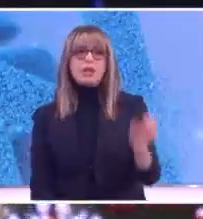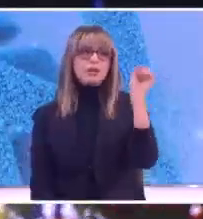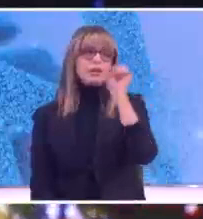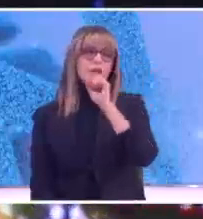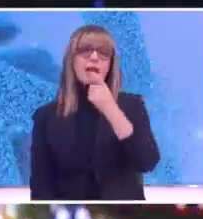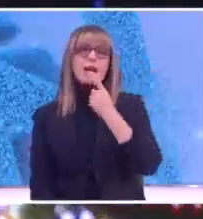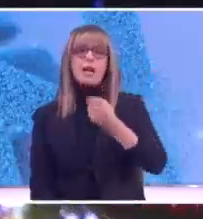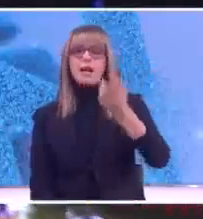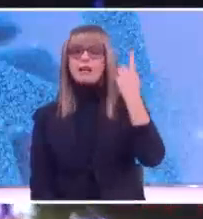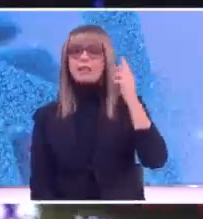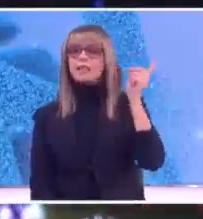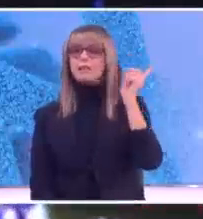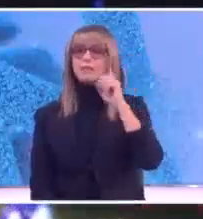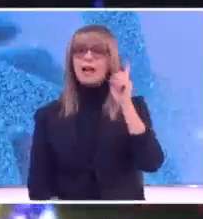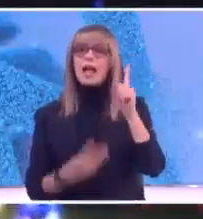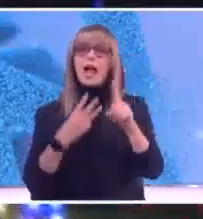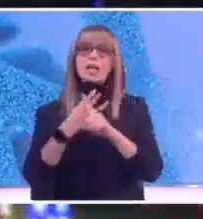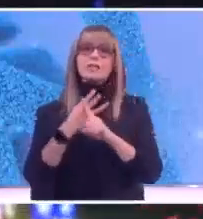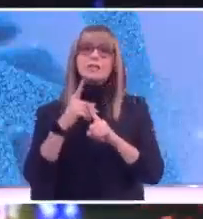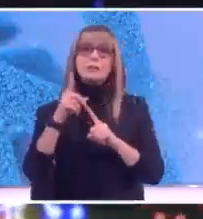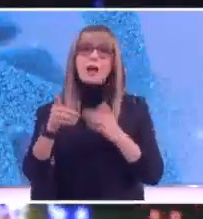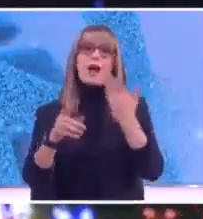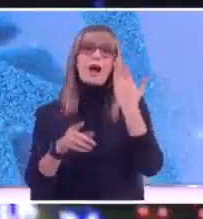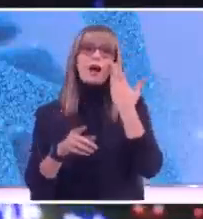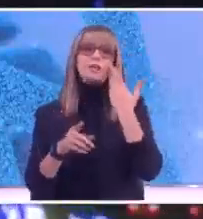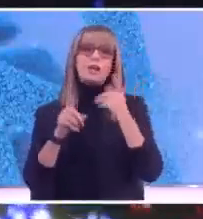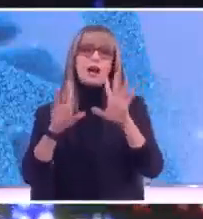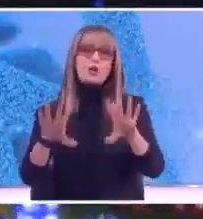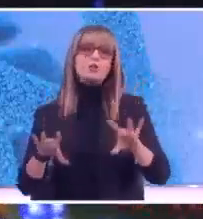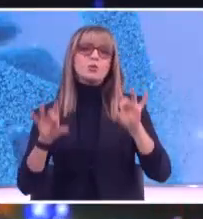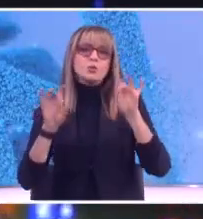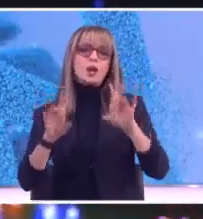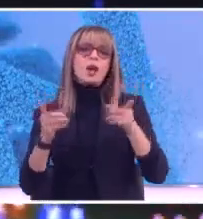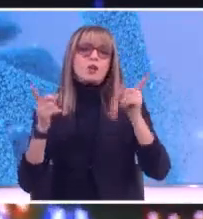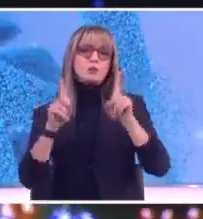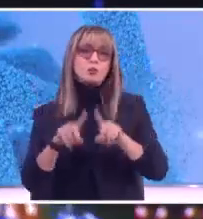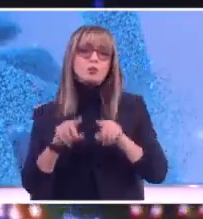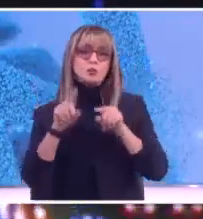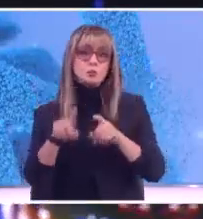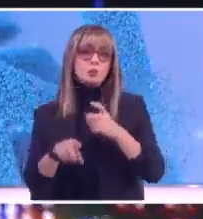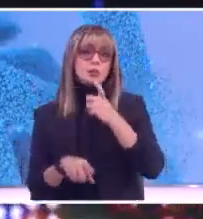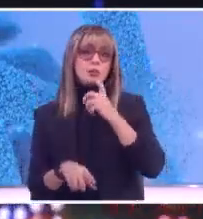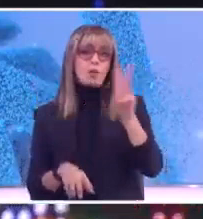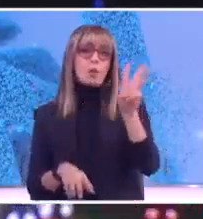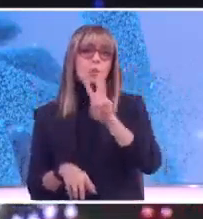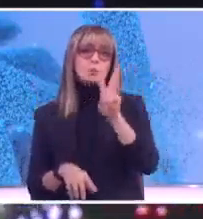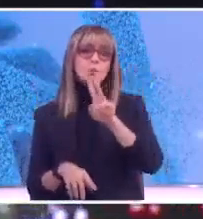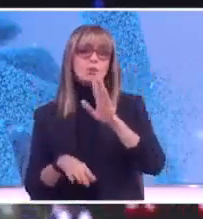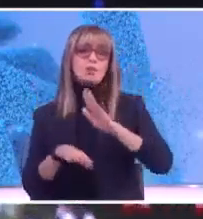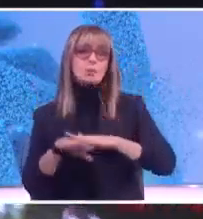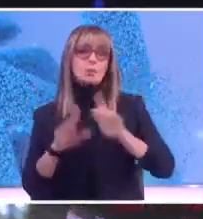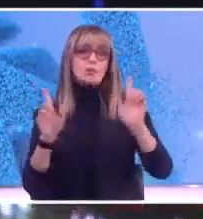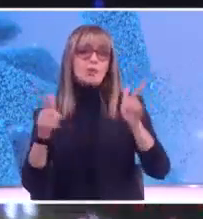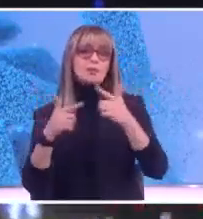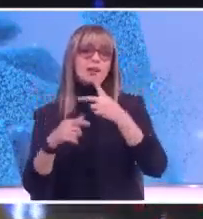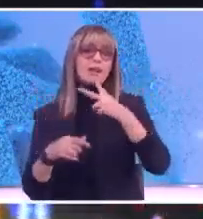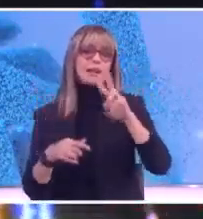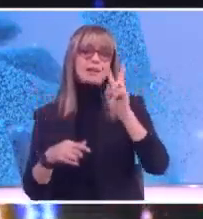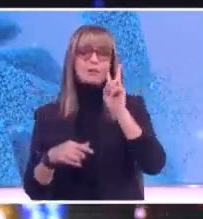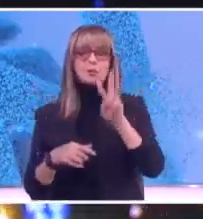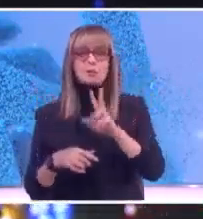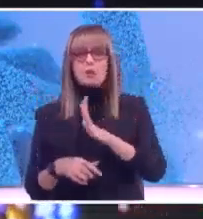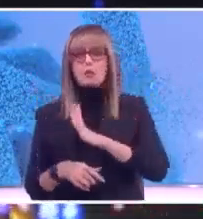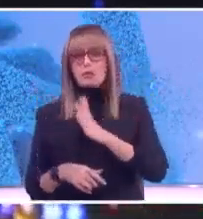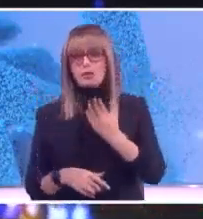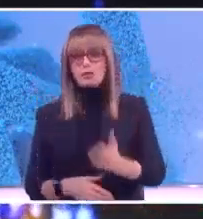Rock'n'roll'un efsane ismi Elvis Presley'nin hayranları Avustralya'da buluştu. Bu yıl 30.sü düzenlenen festivalden